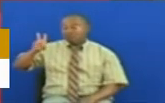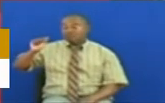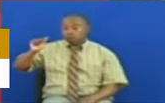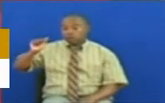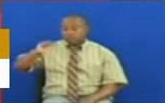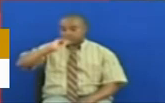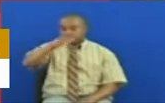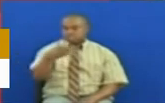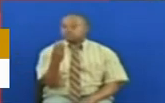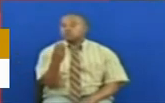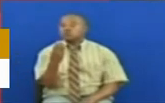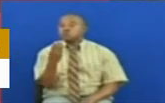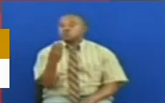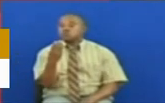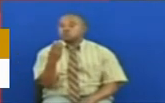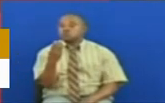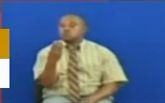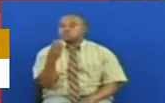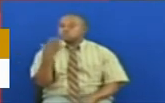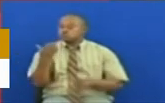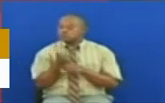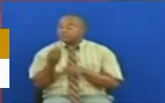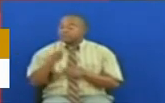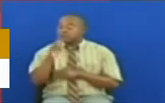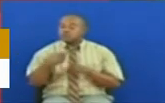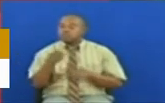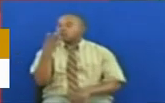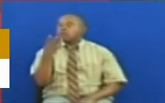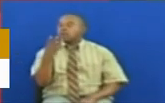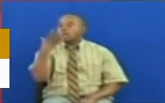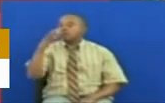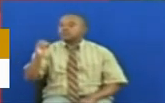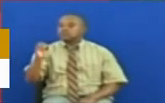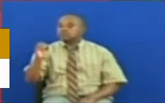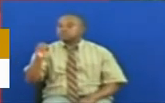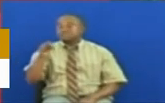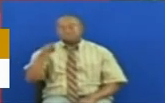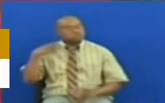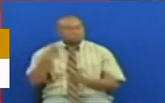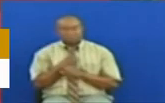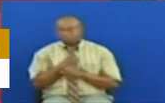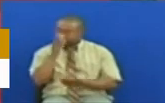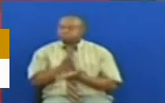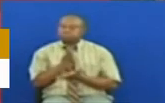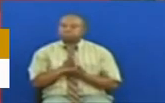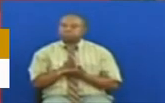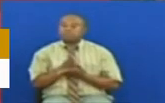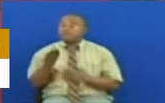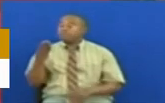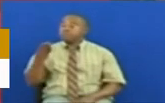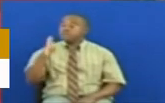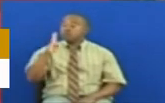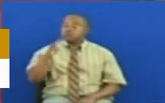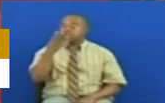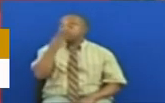miezi mitatu, ni catch up ya shilingi bilioni 450. Hizo hazina tatizo kupatikana.